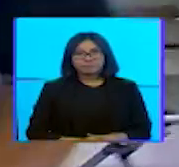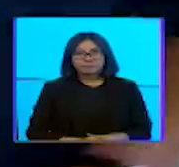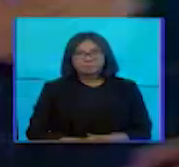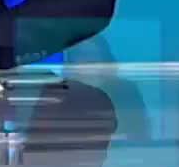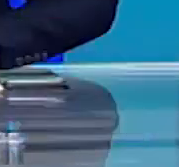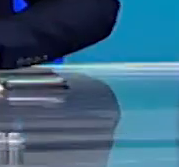melaporkan hai hai